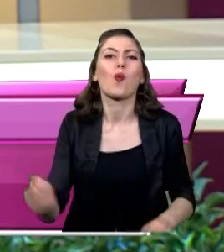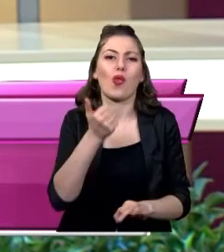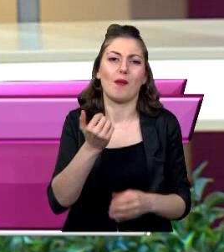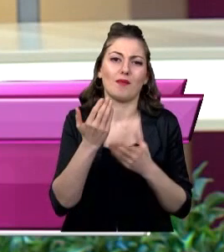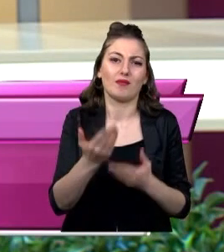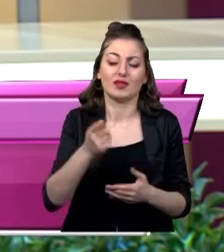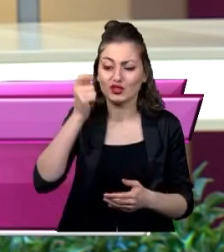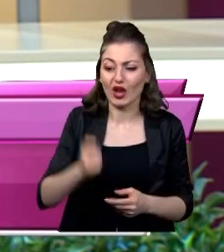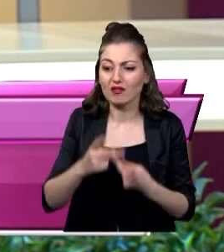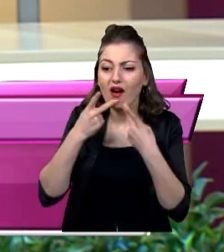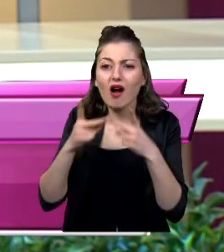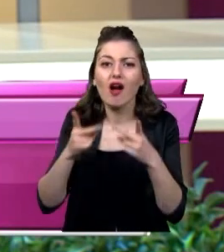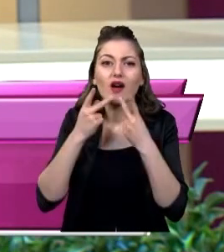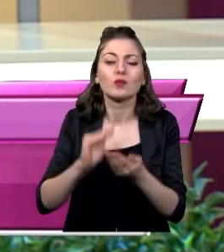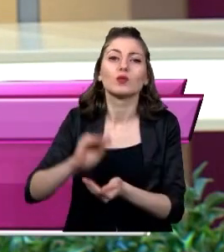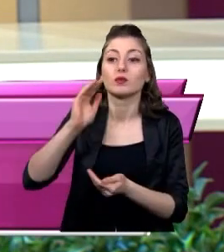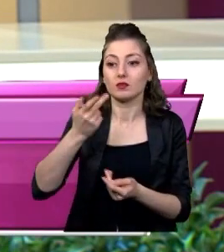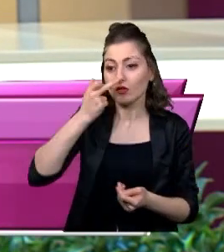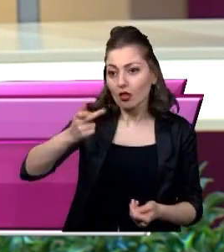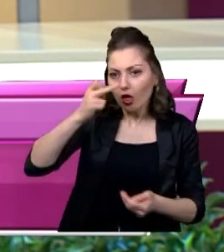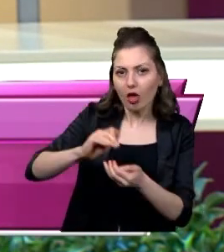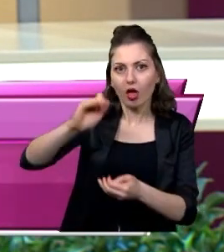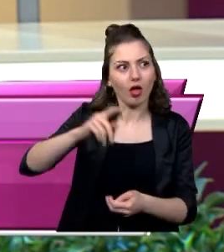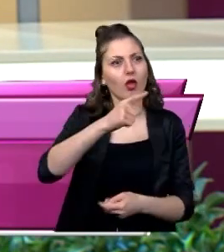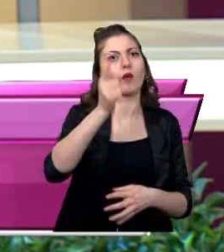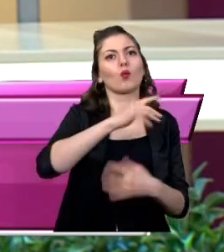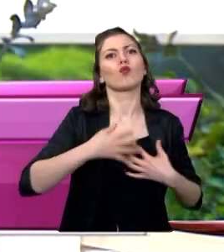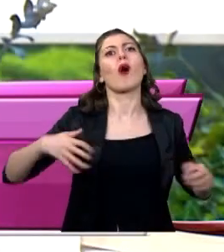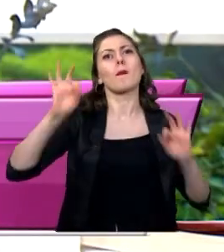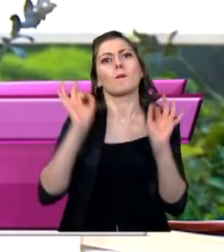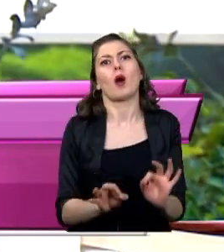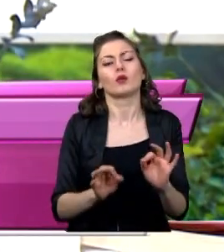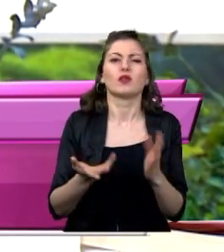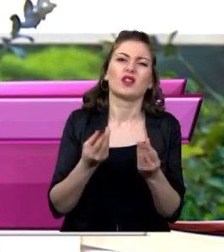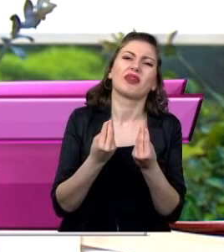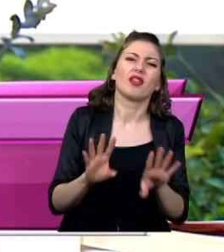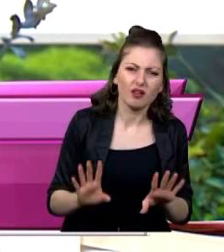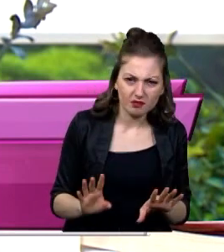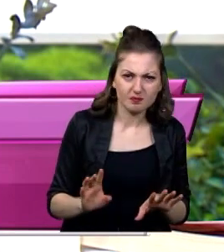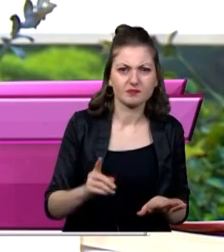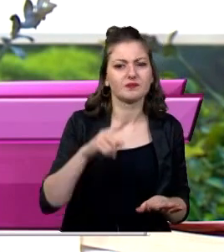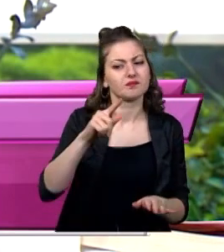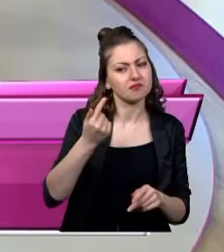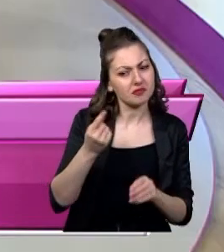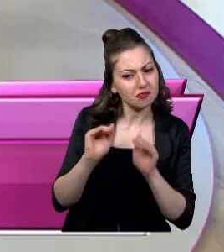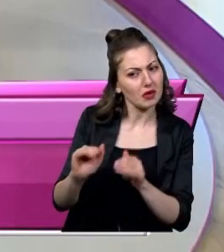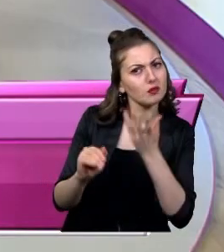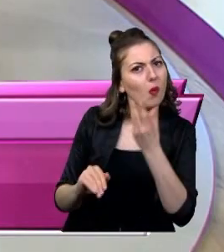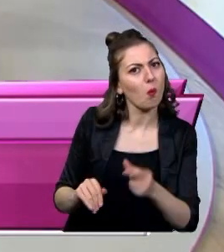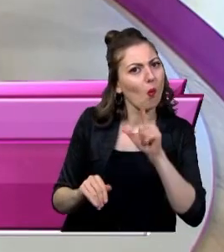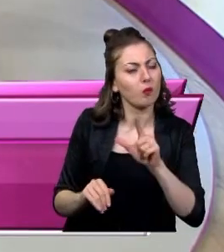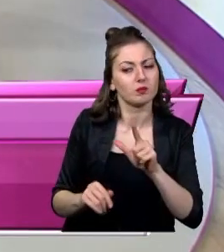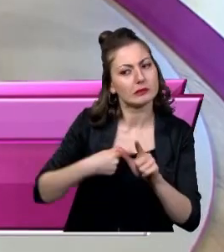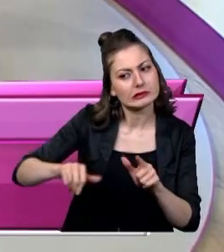yani gerçeği söyleyerek büyütmesi dir bazen anne baba hazır değilse burada Biz diyoruz ya hala bir deste ihtiyacınız varsa